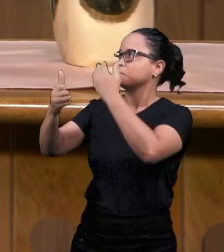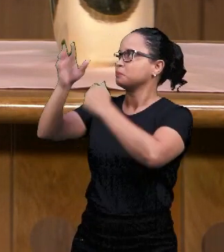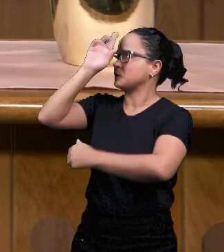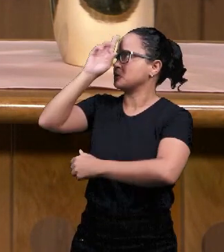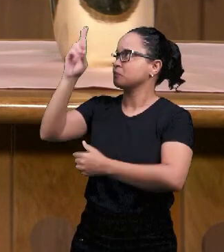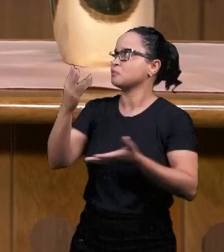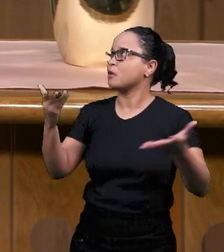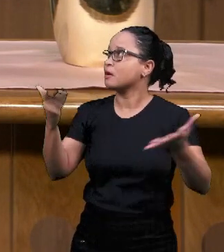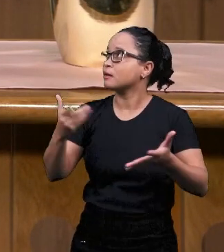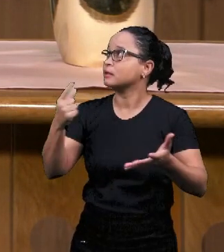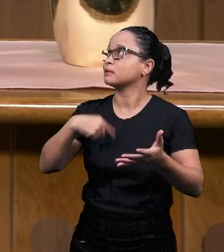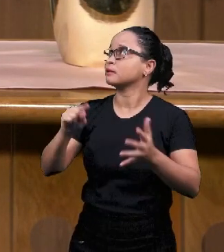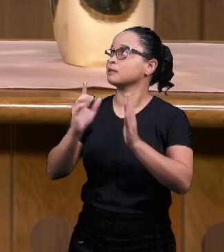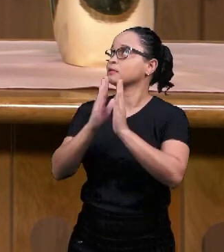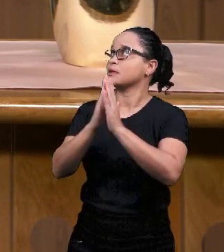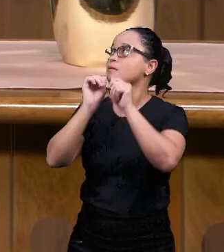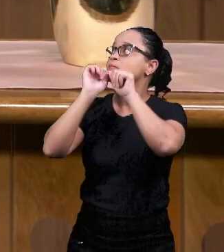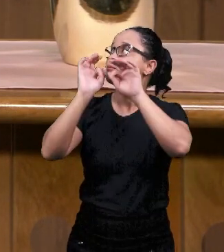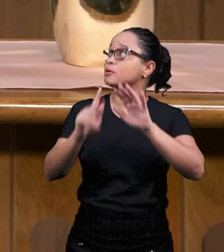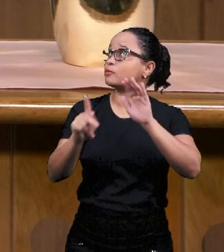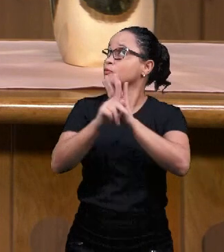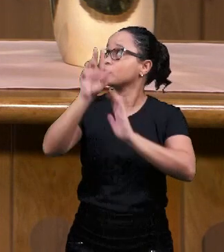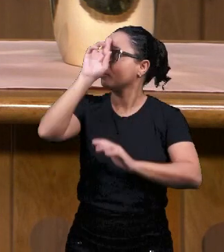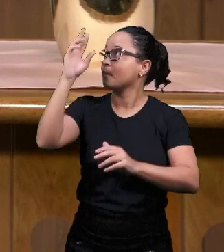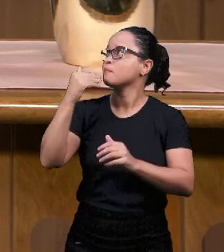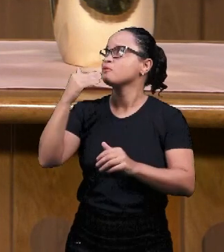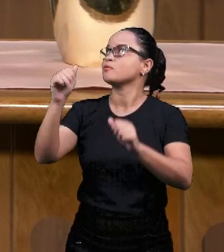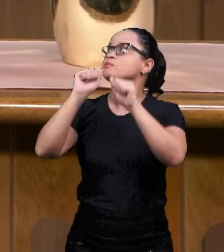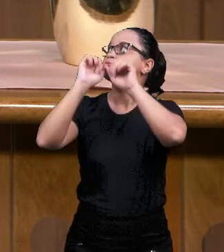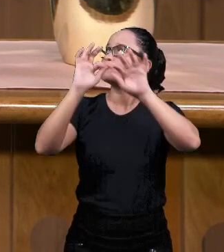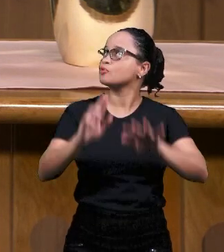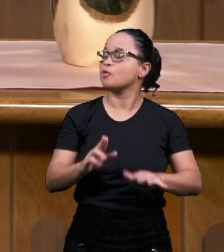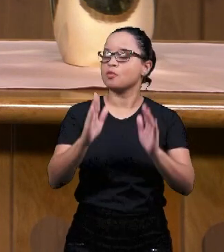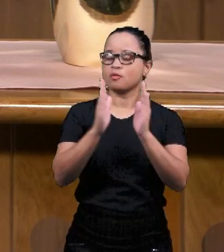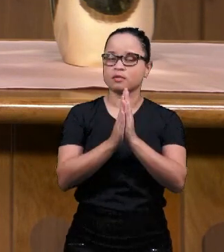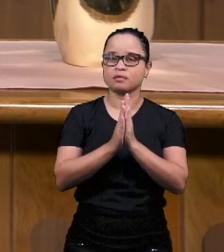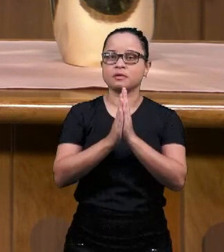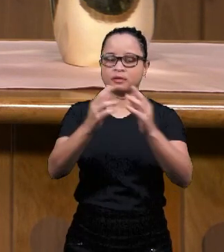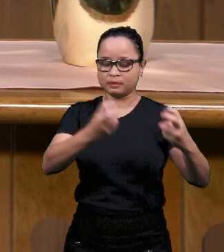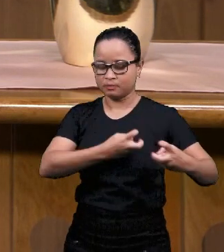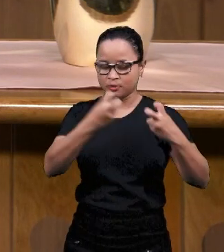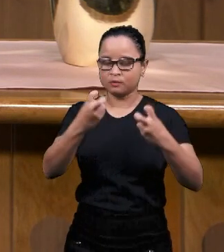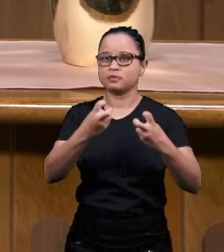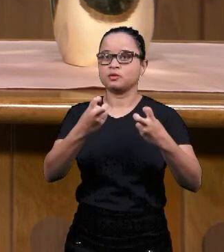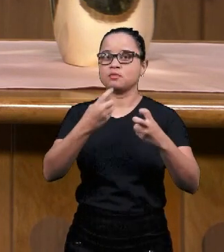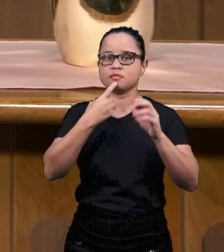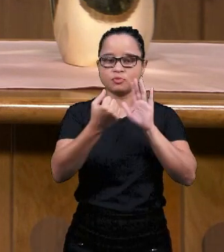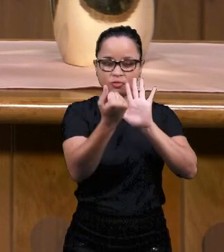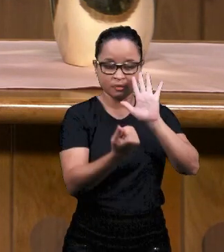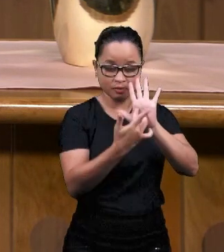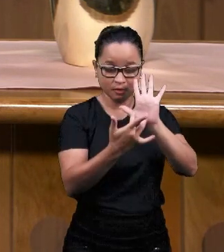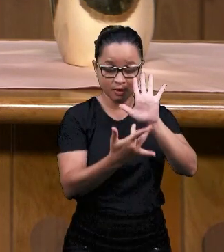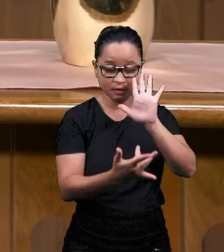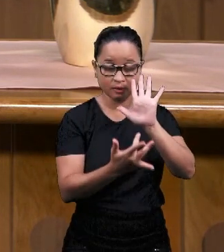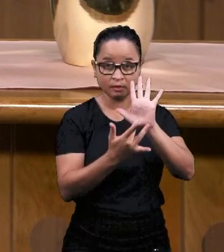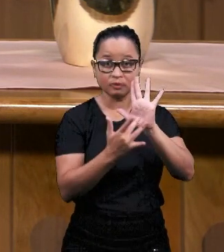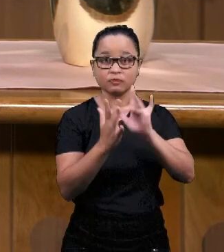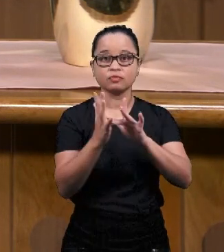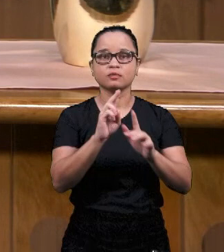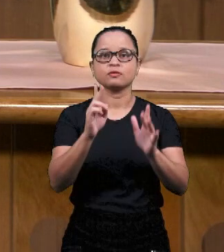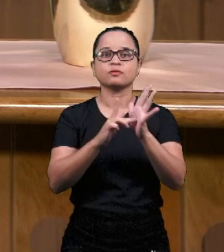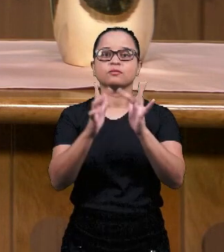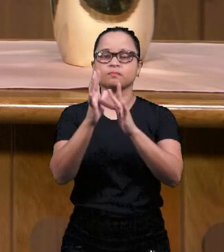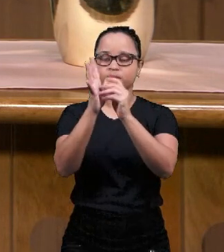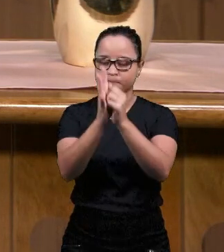находиться в Твоем присутствии и получить Твое благословение. Мы молимся к Тебе во имя Иисуса Христа.